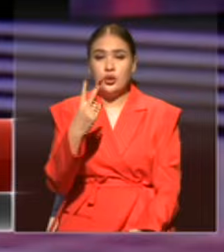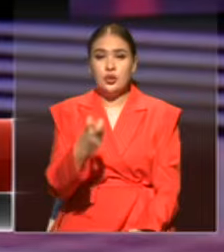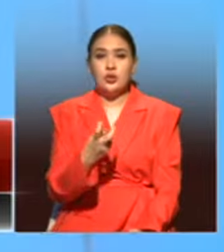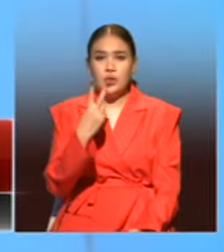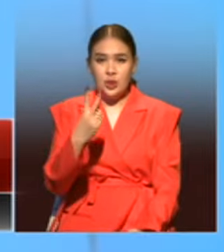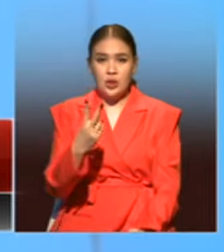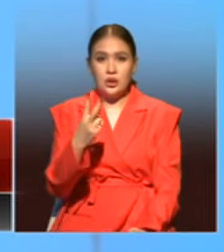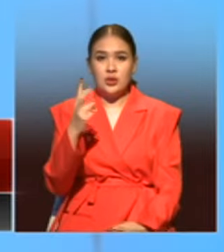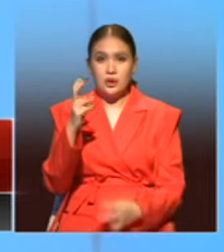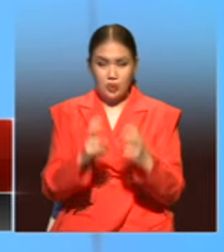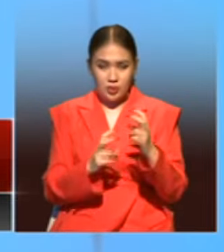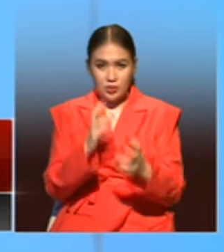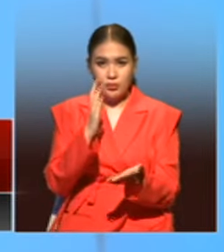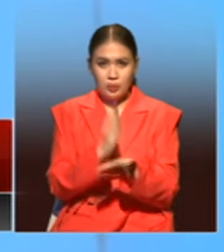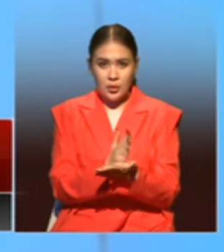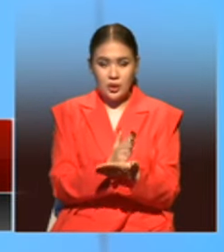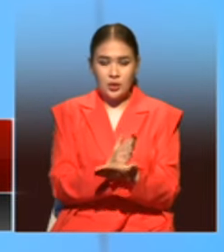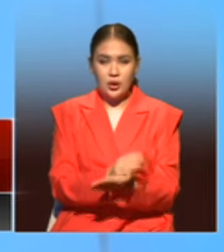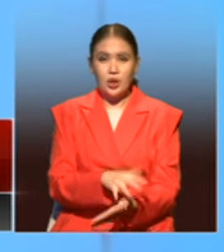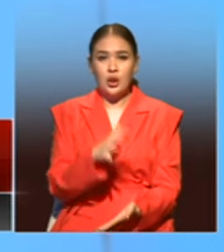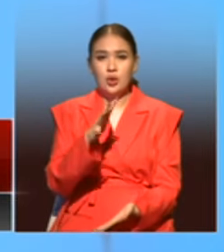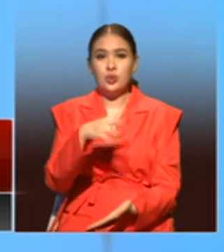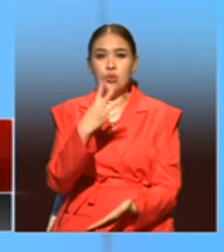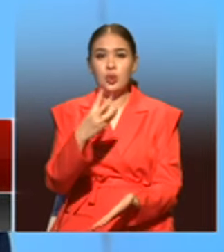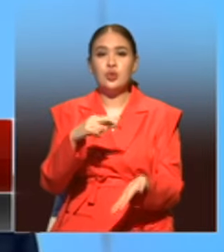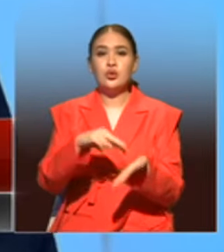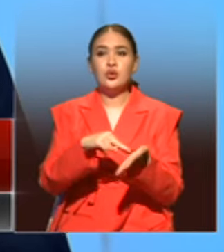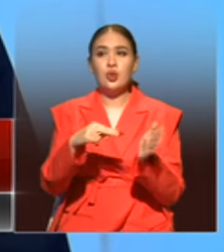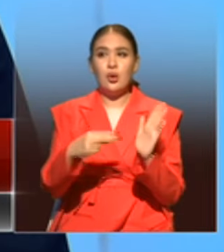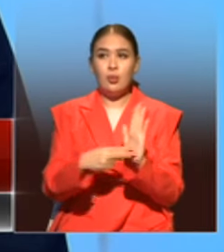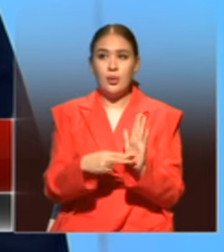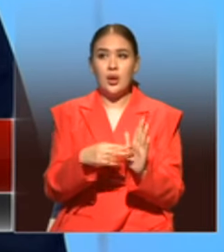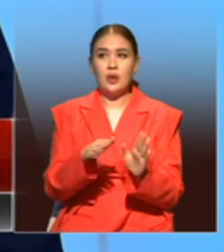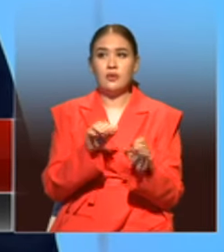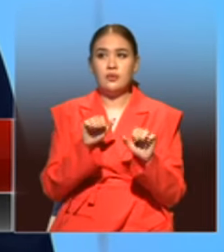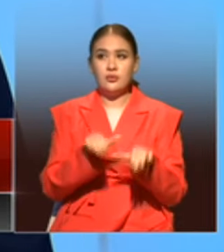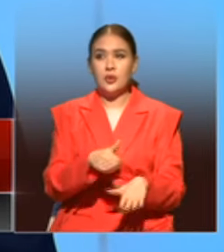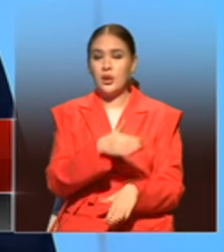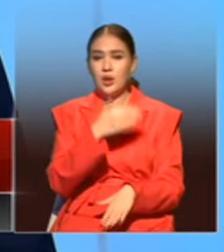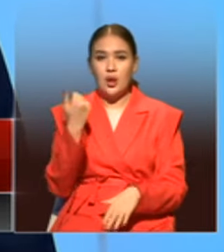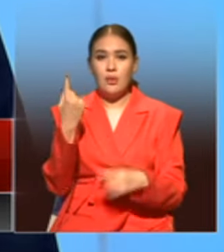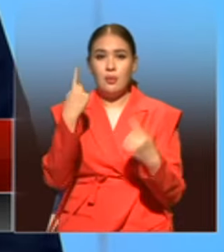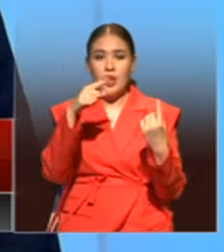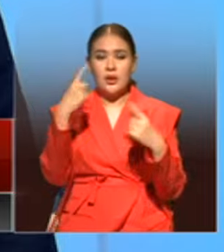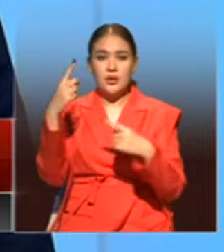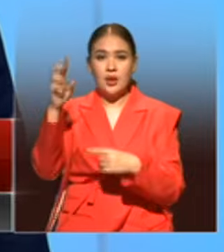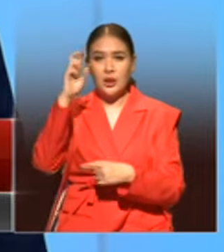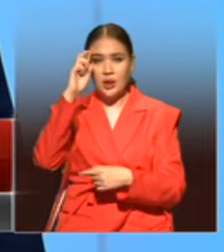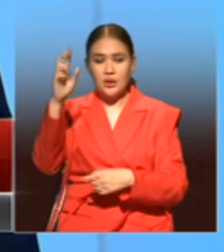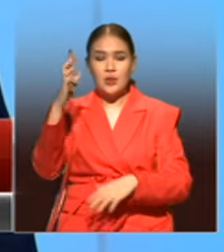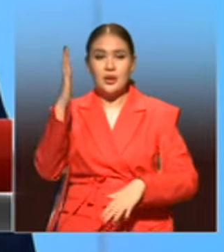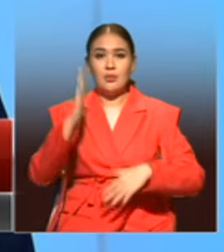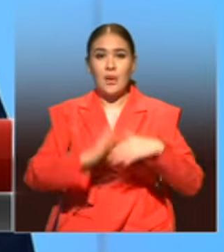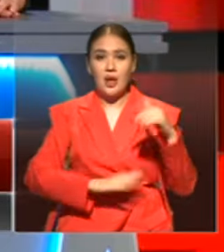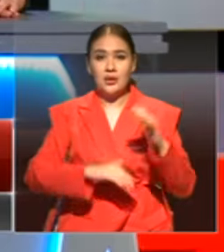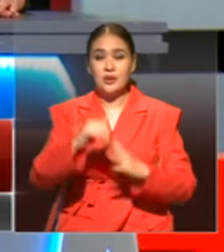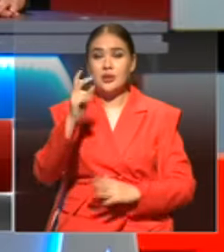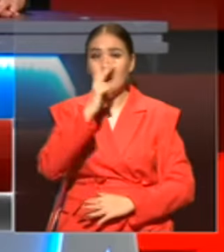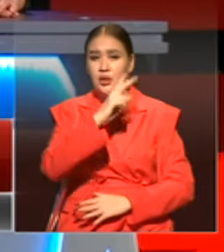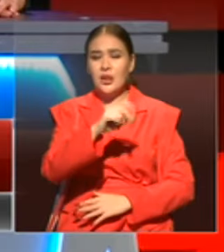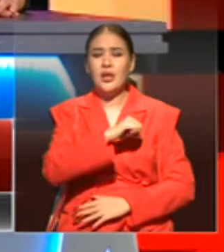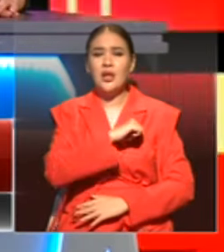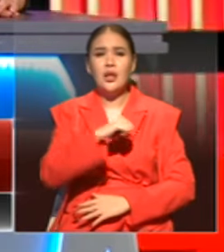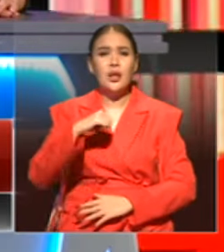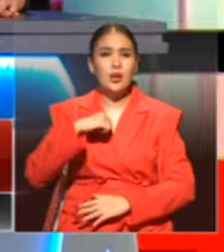бар, иә? 54 жобаны қолдадық деп тұрған 200 миллиард. Бұл жерде енді басқа елдердің практикасына сүйенетін болсақ, ең көп